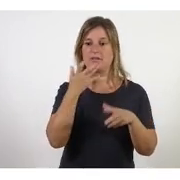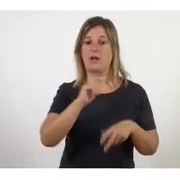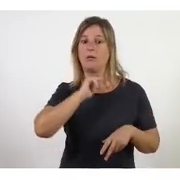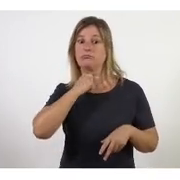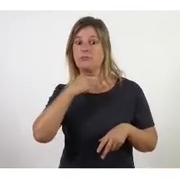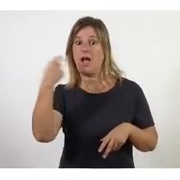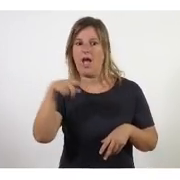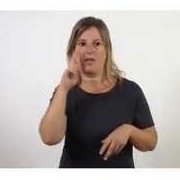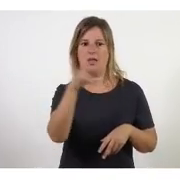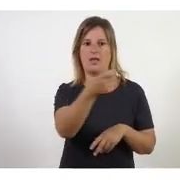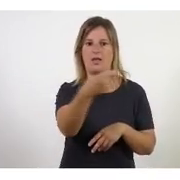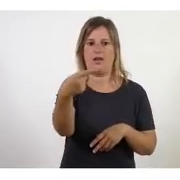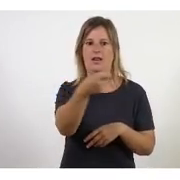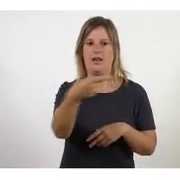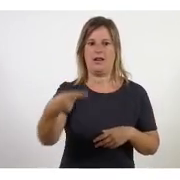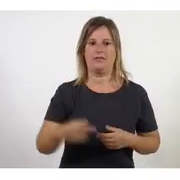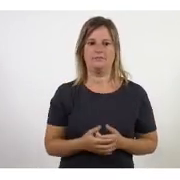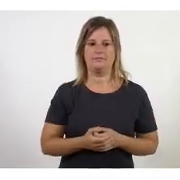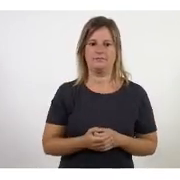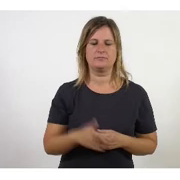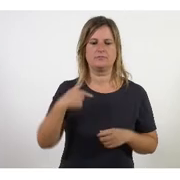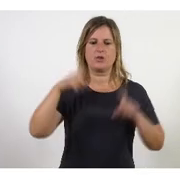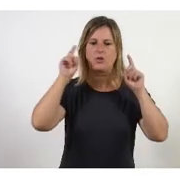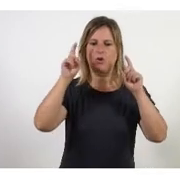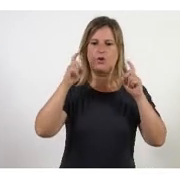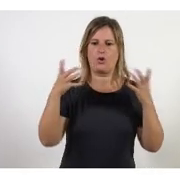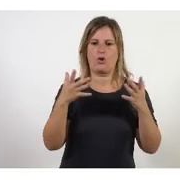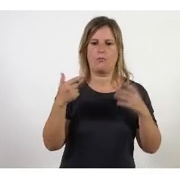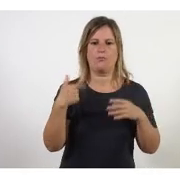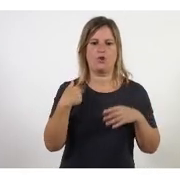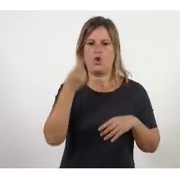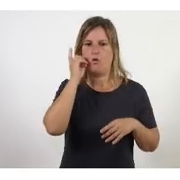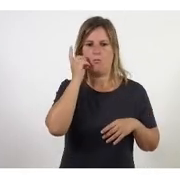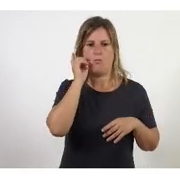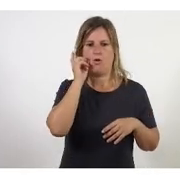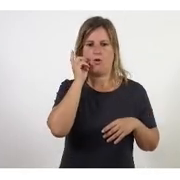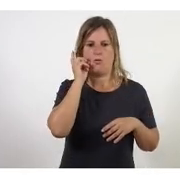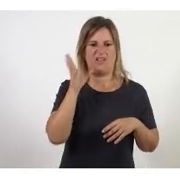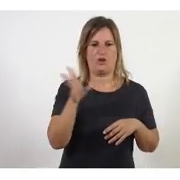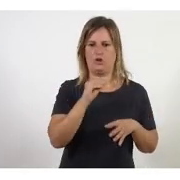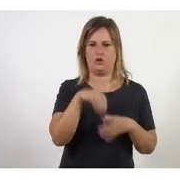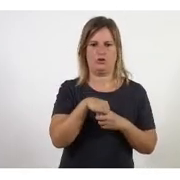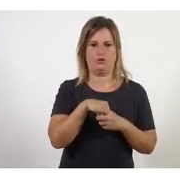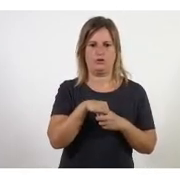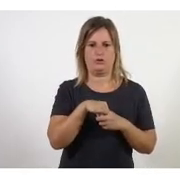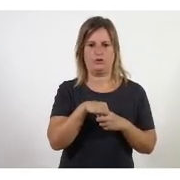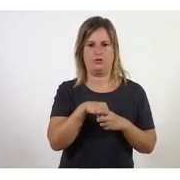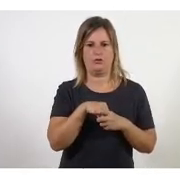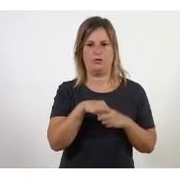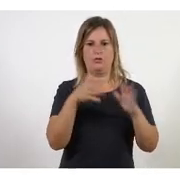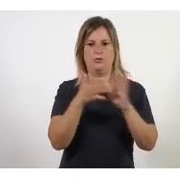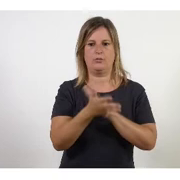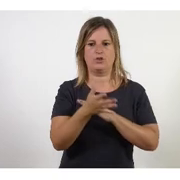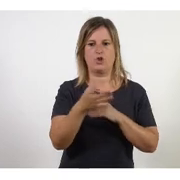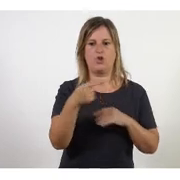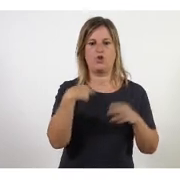igual. Com treballo? Com us recomano treballar? Jo ho faig tot mòbil, vale? Pot dir que ho treballo tot amb el mòbil. Llavors, el que faig és els subtítols